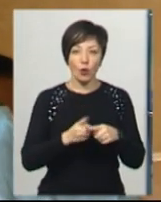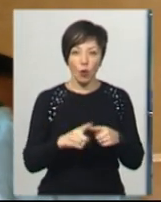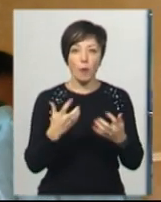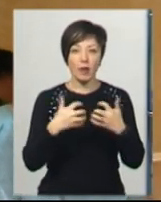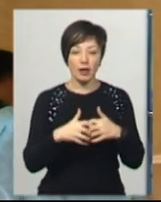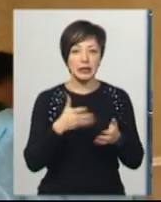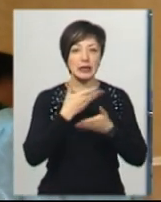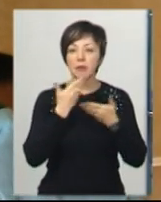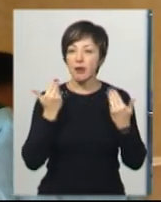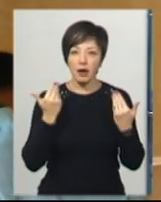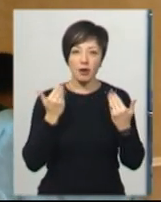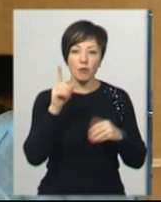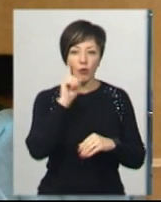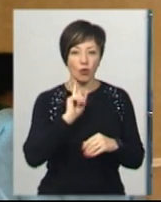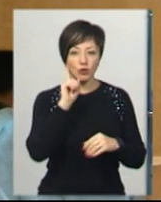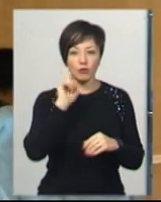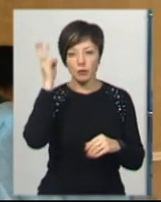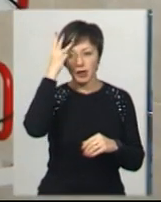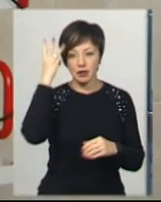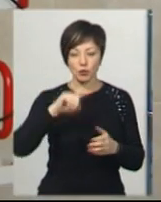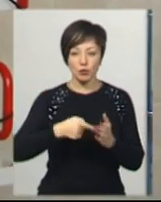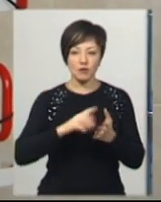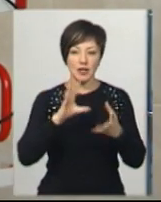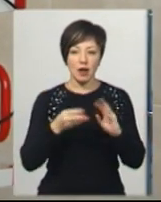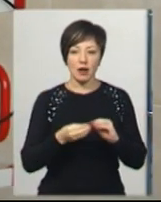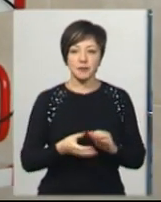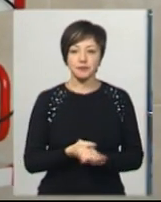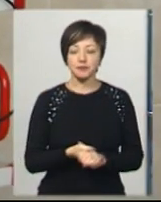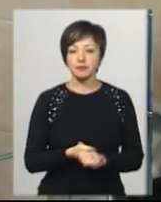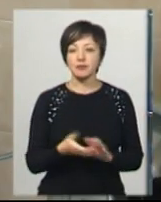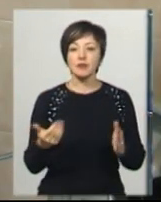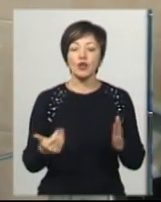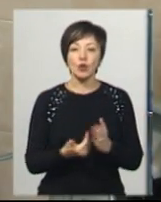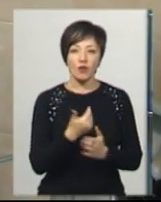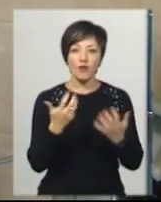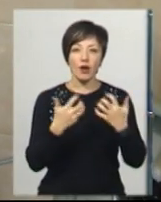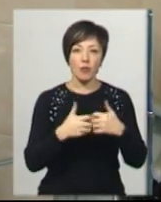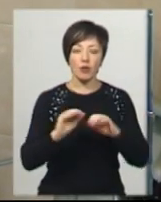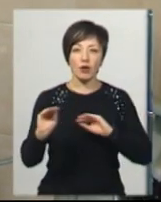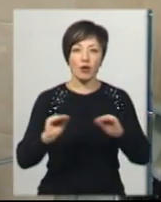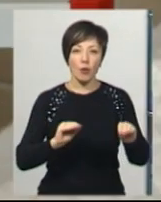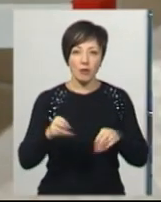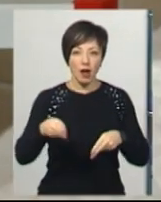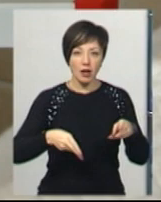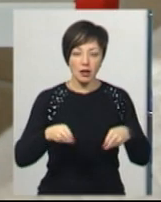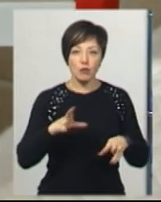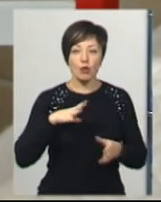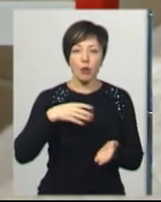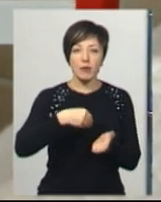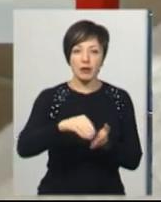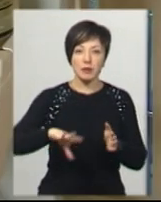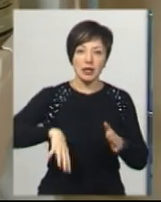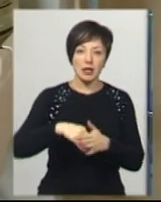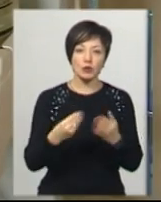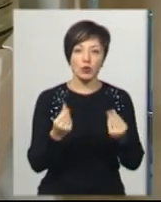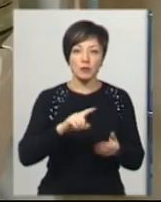обладнання немає поки що в Хмельницькому взагалі. Нове ендовідеоскопічне ринохірургічне обладнання було придбано за гроші